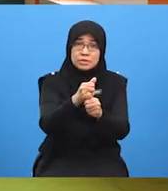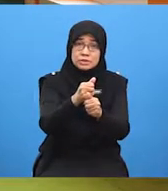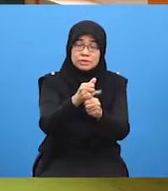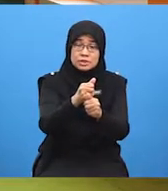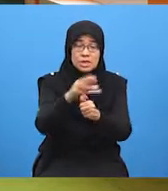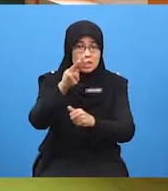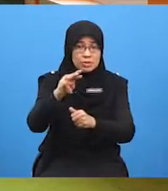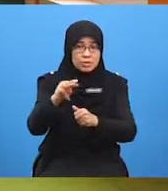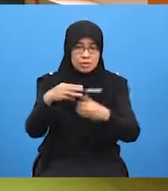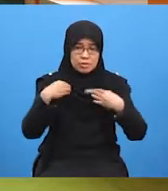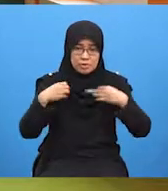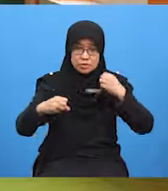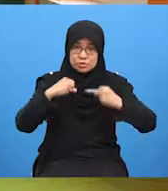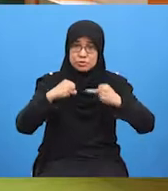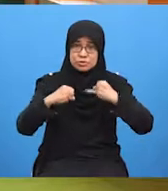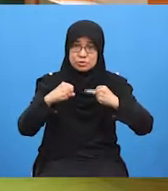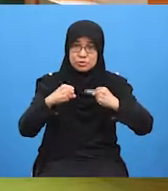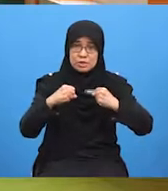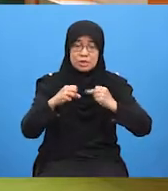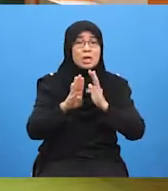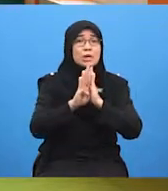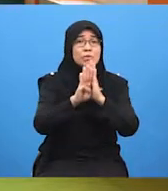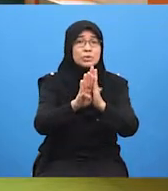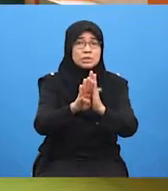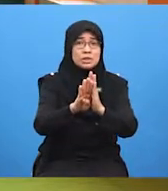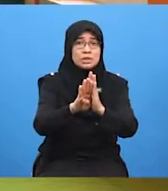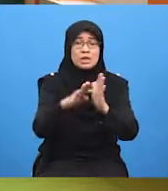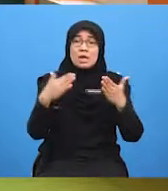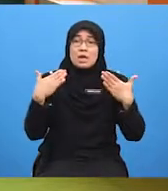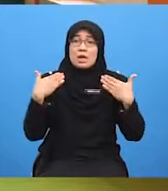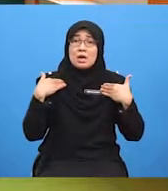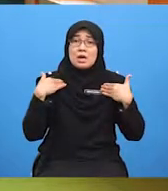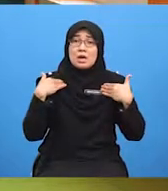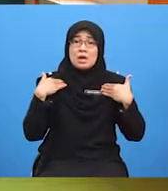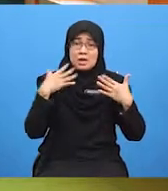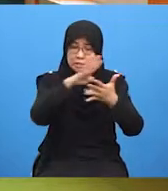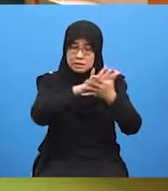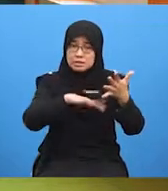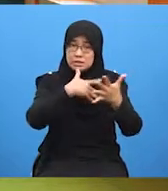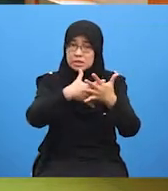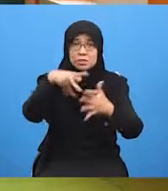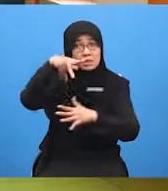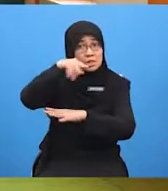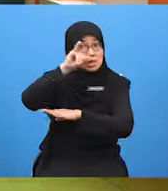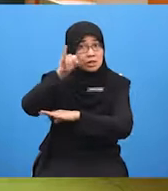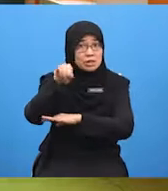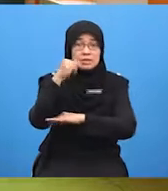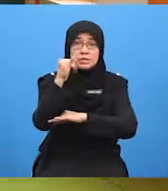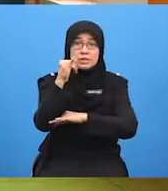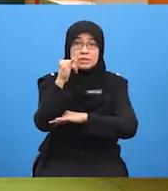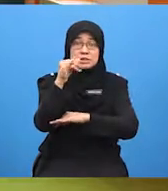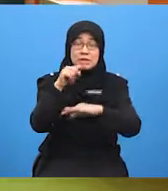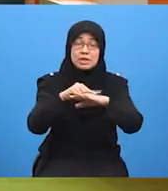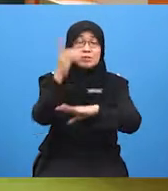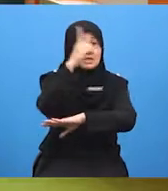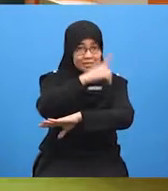murid berbaju sukan membuktikan bahawa murid tersebut mempunyai jadual pendidikan jasmani pada